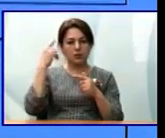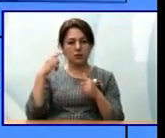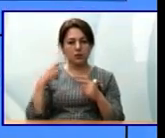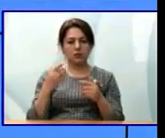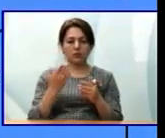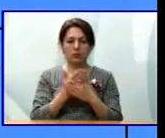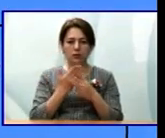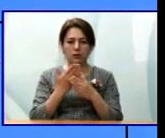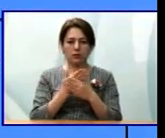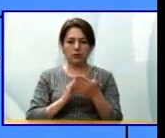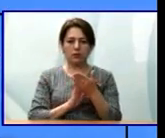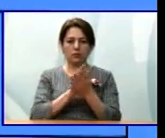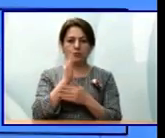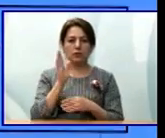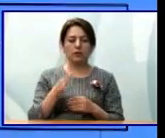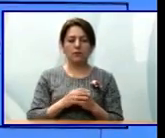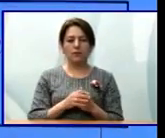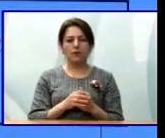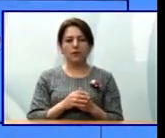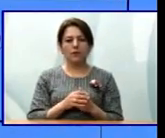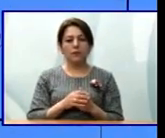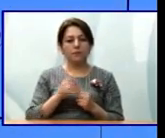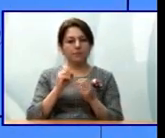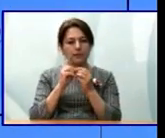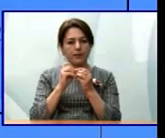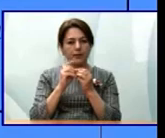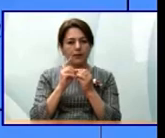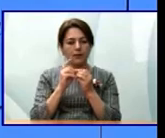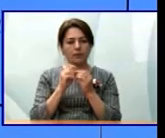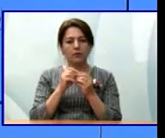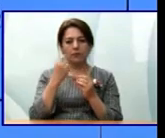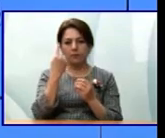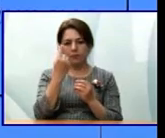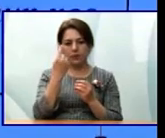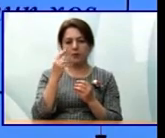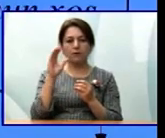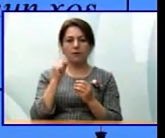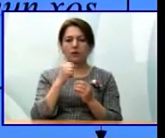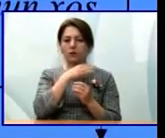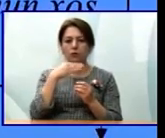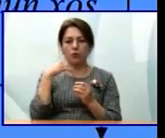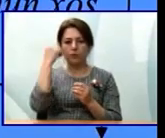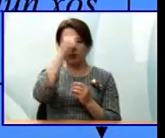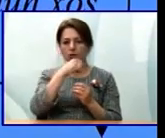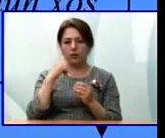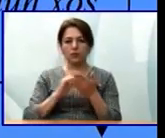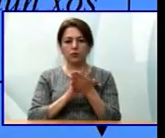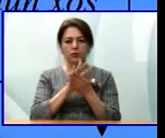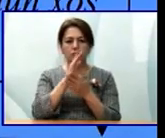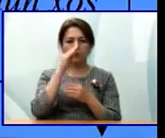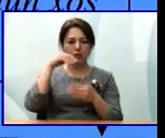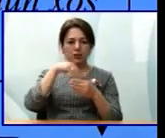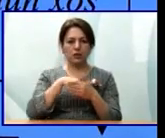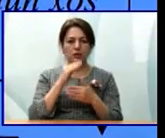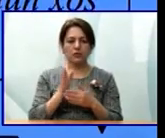bilan ilashib o'sadi. O'n birinchi, bir va ko'p yillik o't o'simliklar